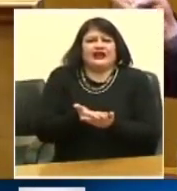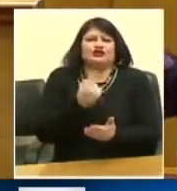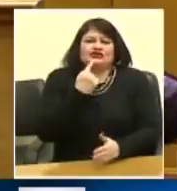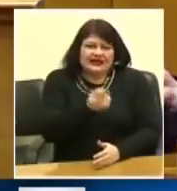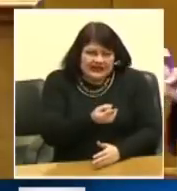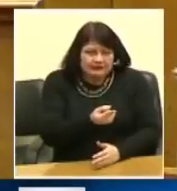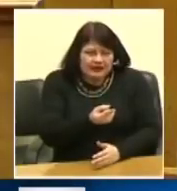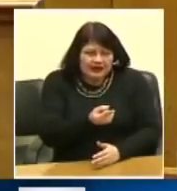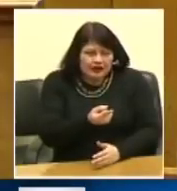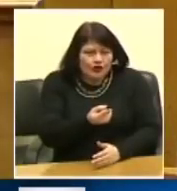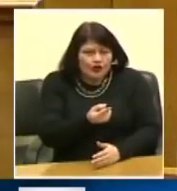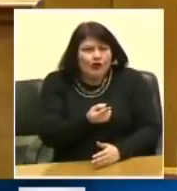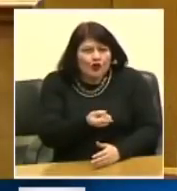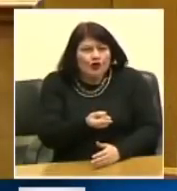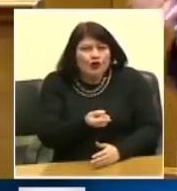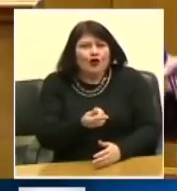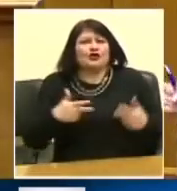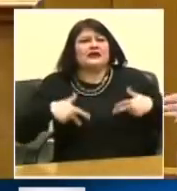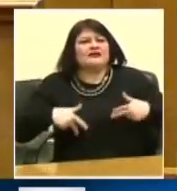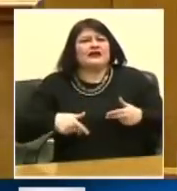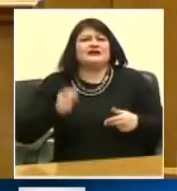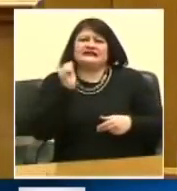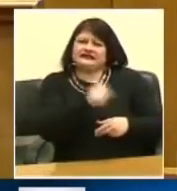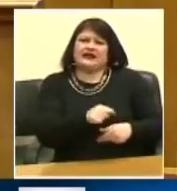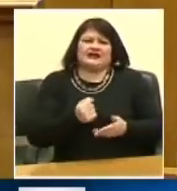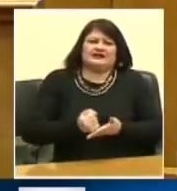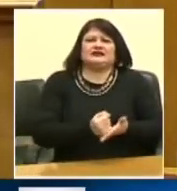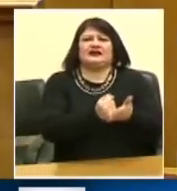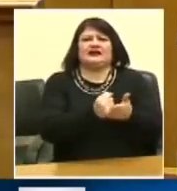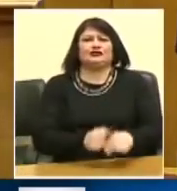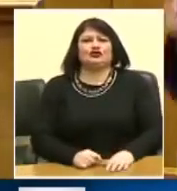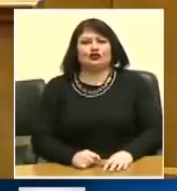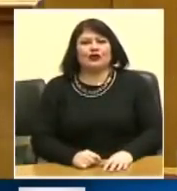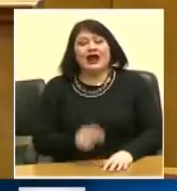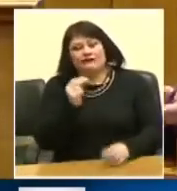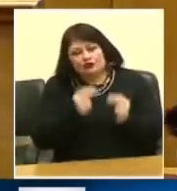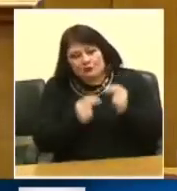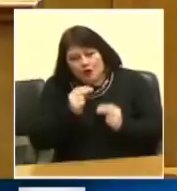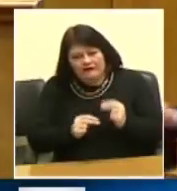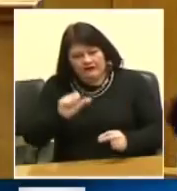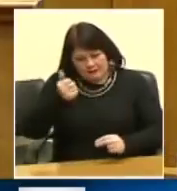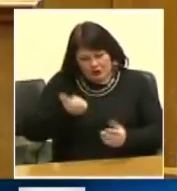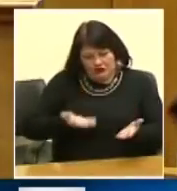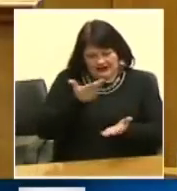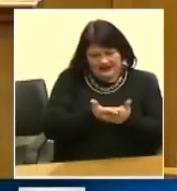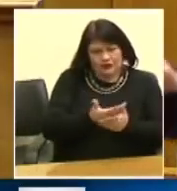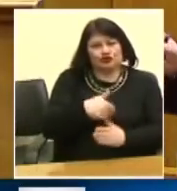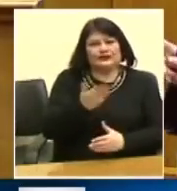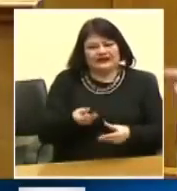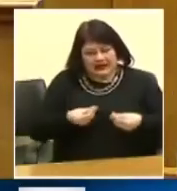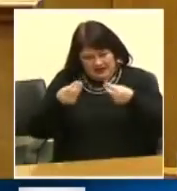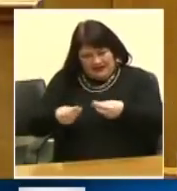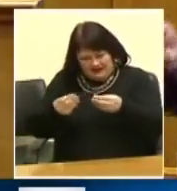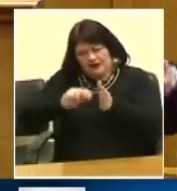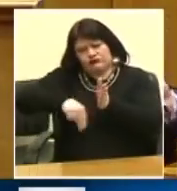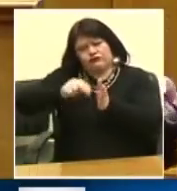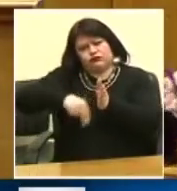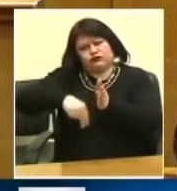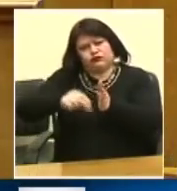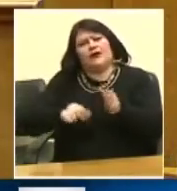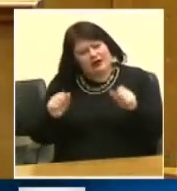μου τη χάρη. Το πρόβλημα του δηλασία είναι η πρώτη δήλωση. Μετά υπογράφει ό,τι του φέρουνε. Και